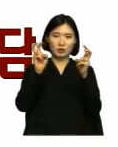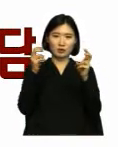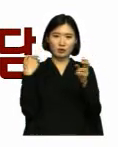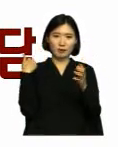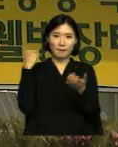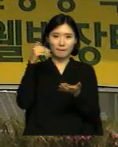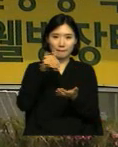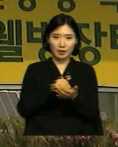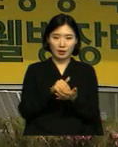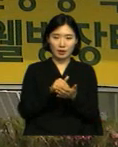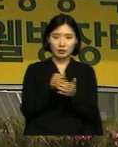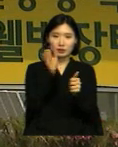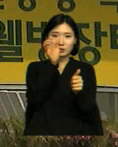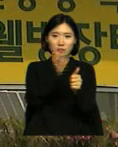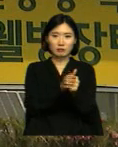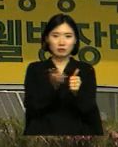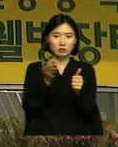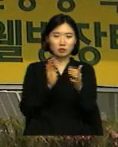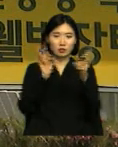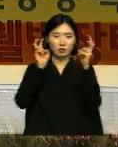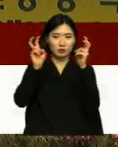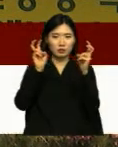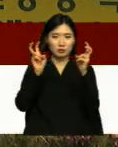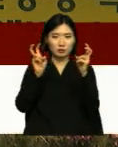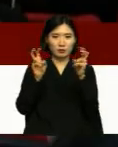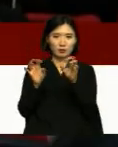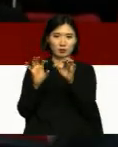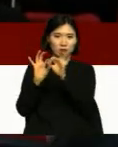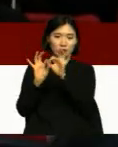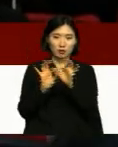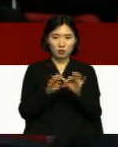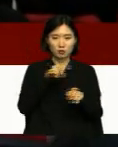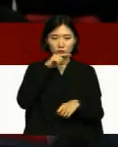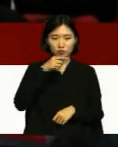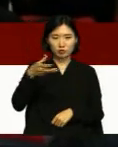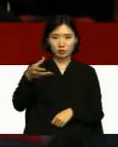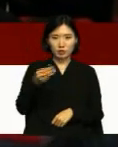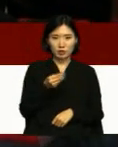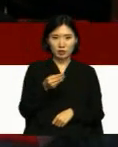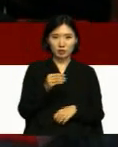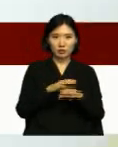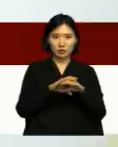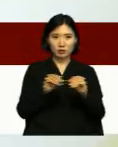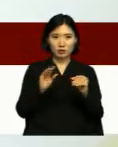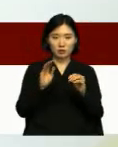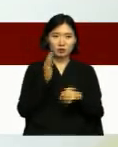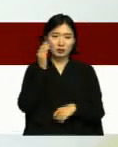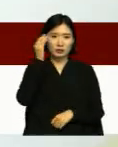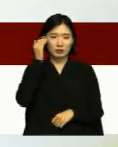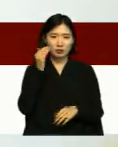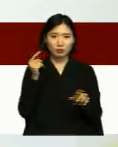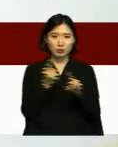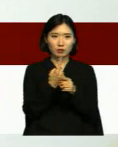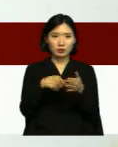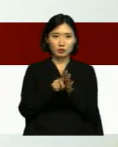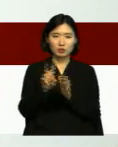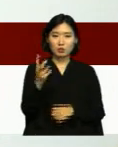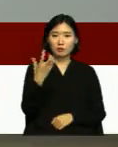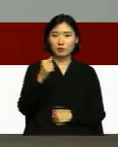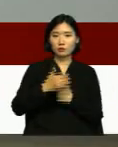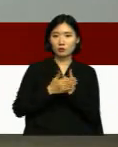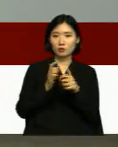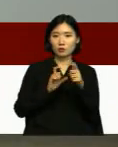있습니다 하지만 공사는 만성 적자와 부채 를 정리하고 경영 흑자를 위해선 200억원의 지원이 더